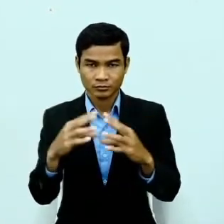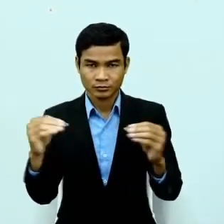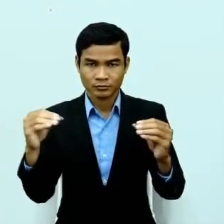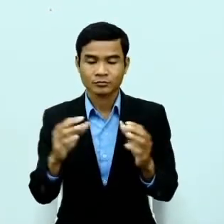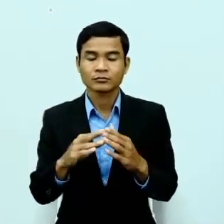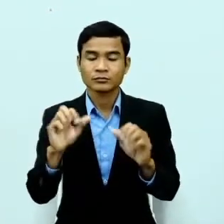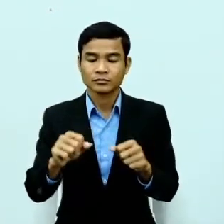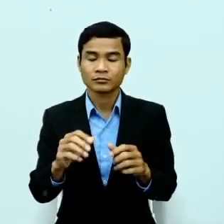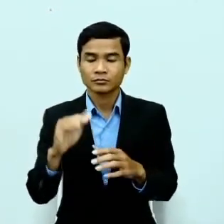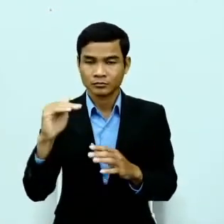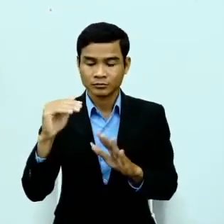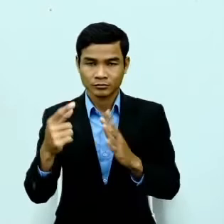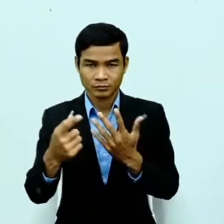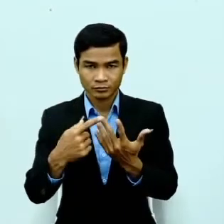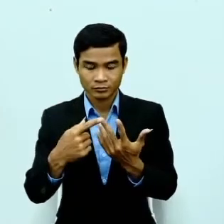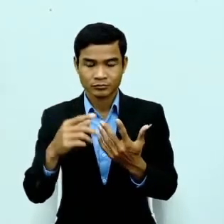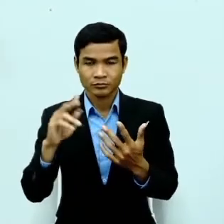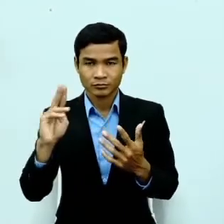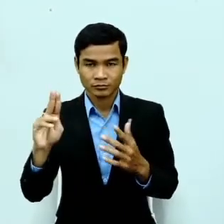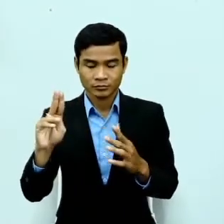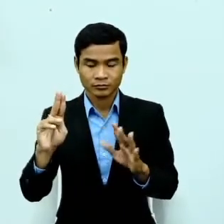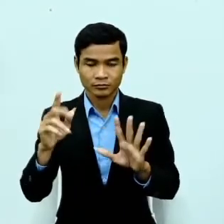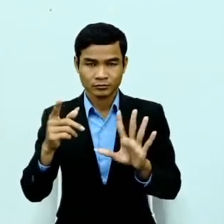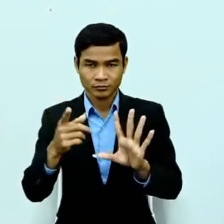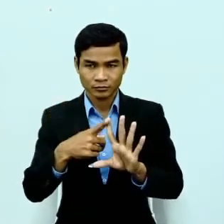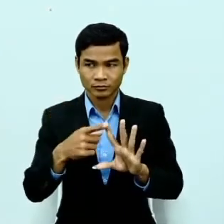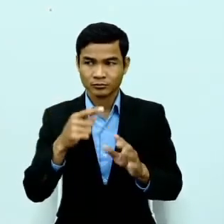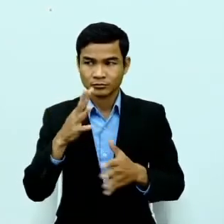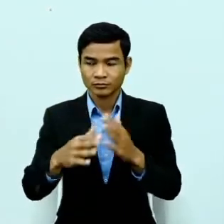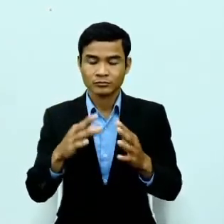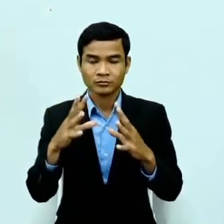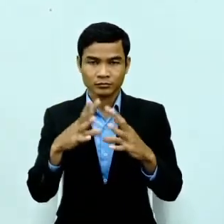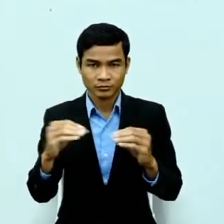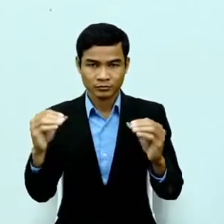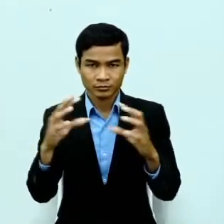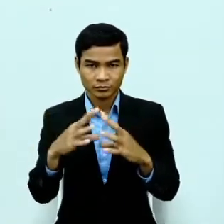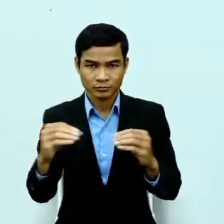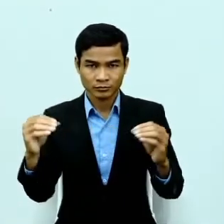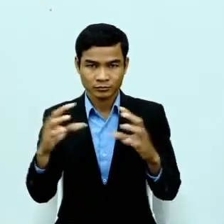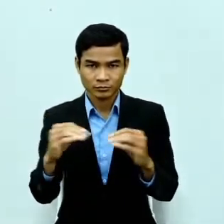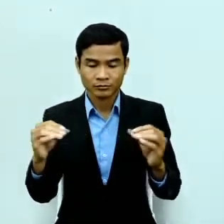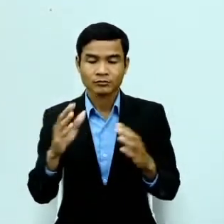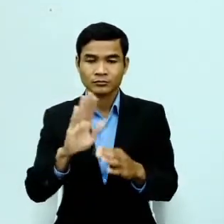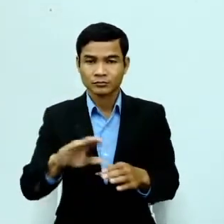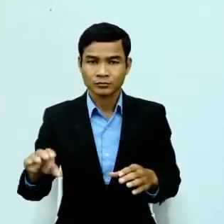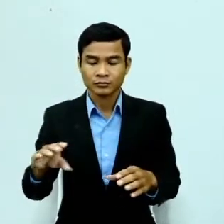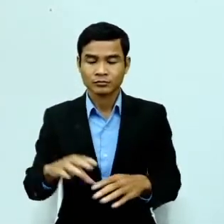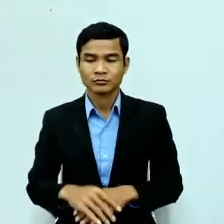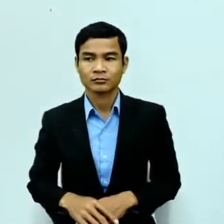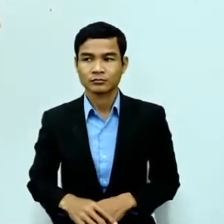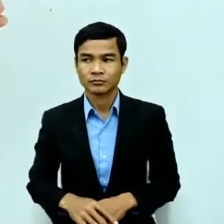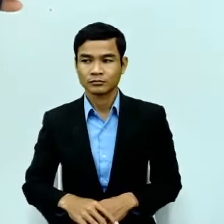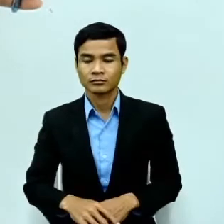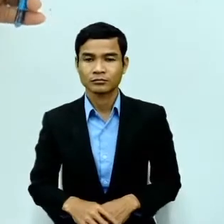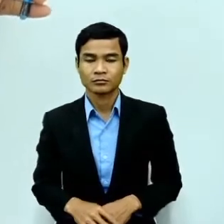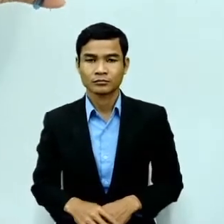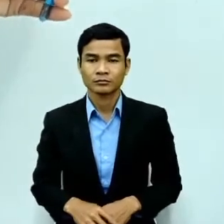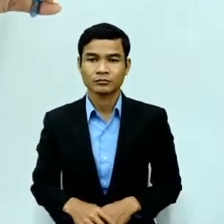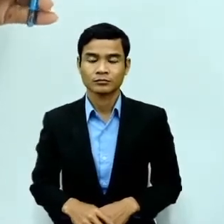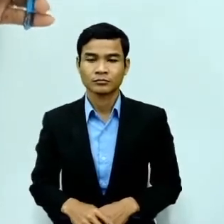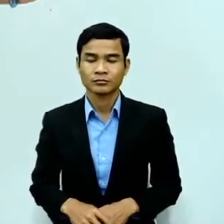so ấm sầm lo ấy lầy xăm lầy chà cốn